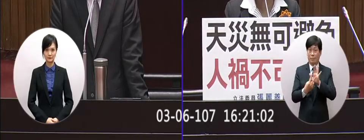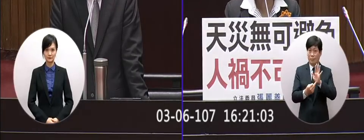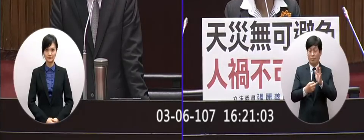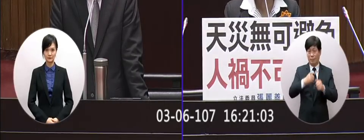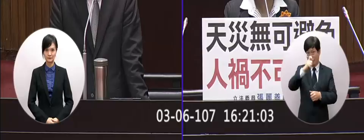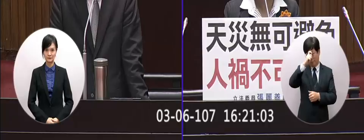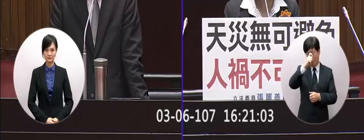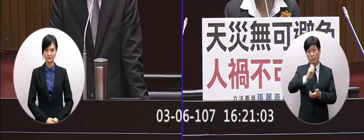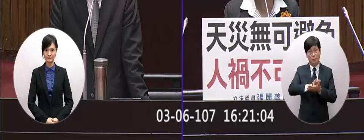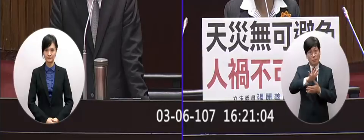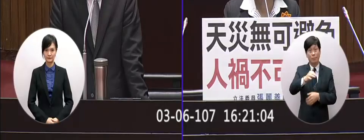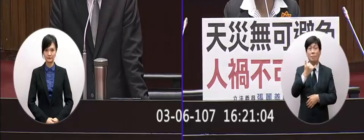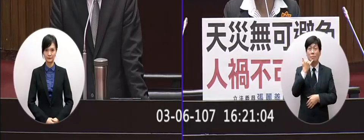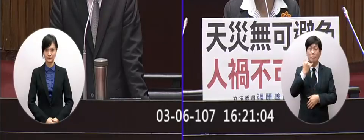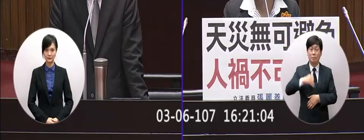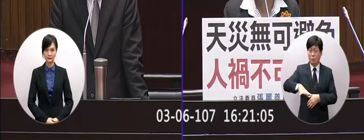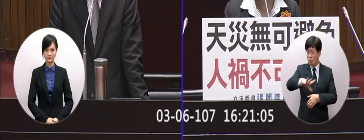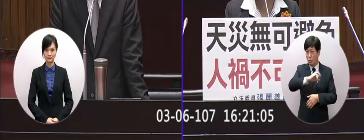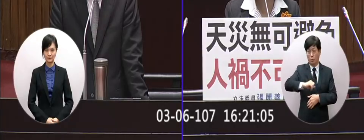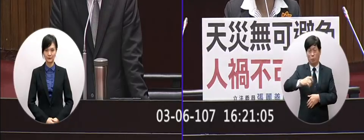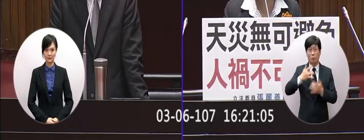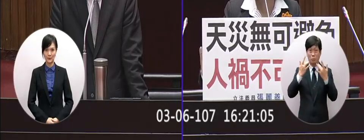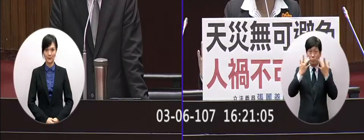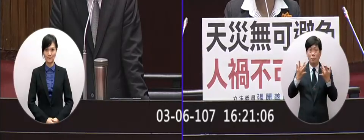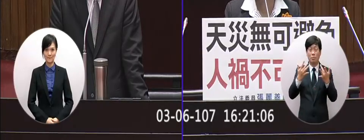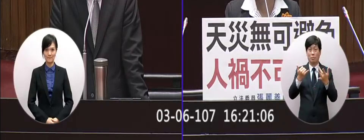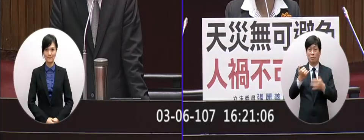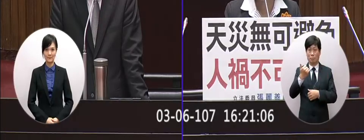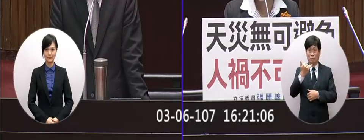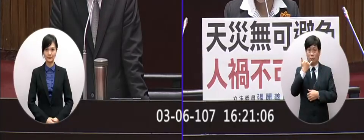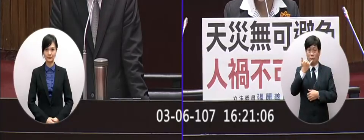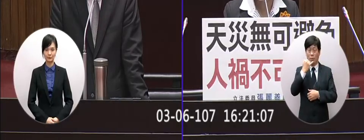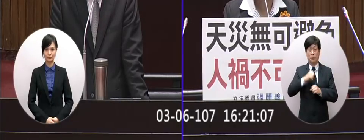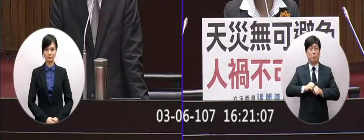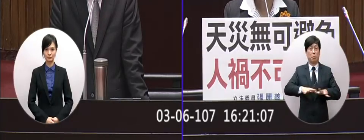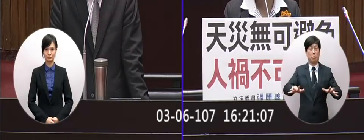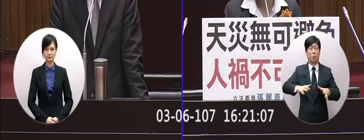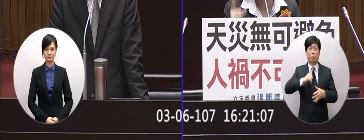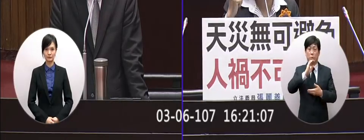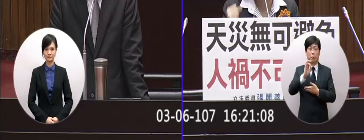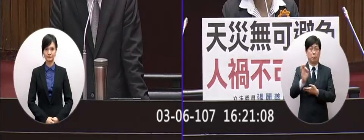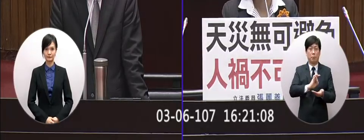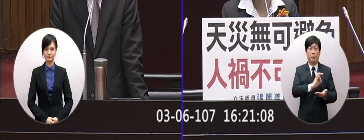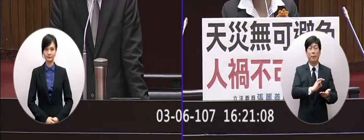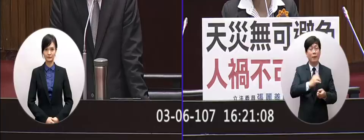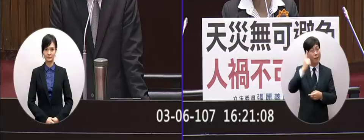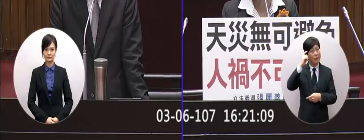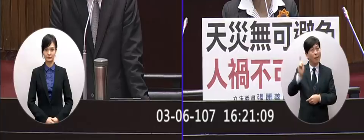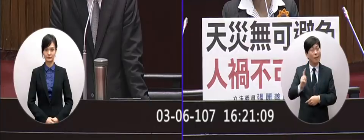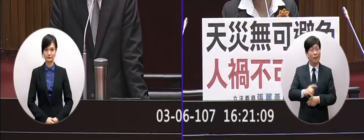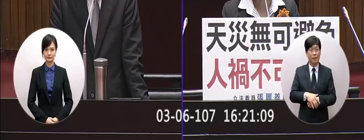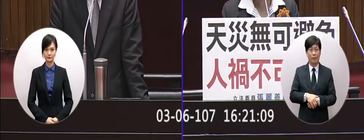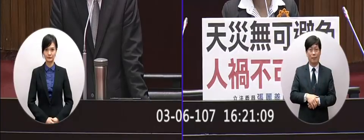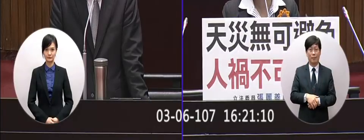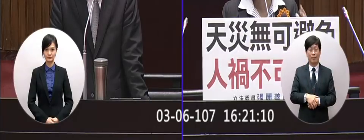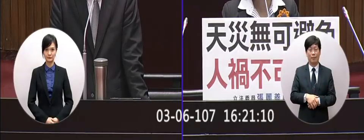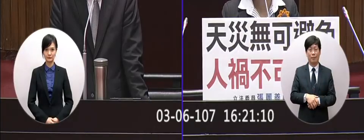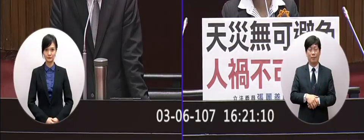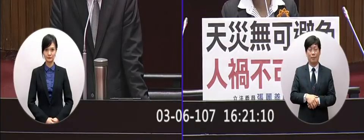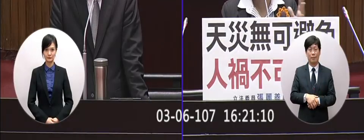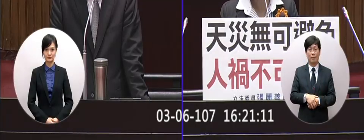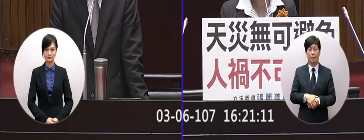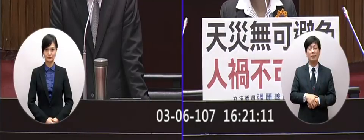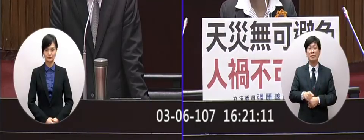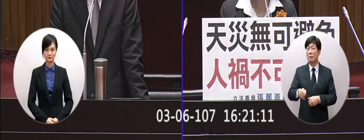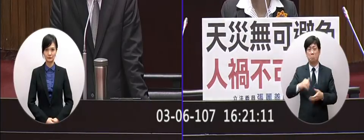希望会当甲所有会吼能够疏散供应啦，好、哦，疏散供应的意思是啥物？就是讲